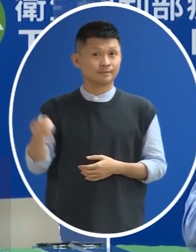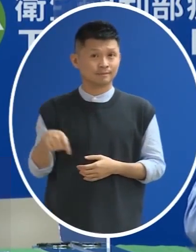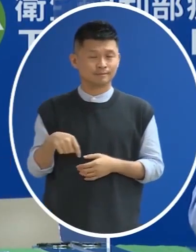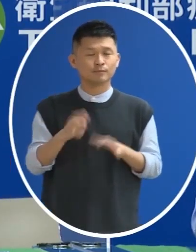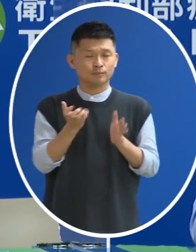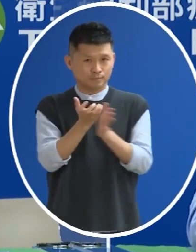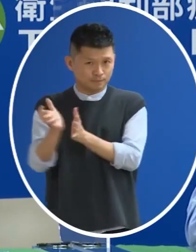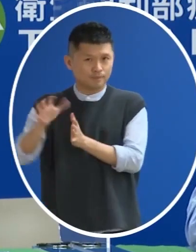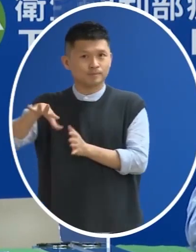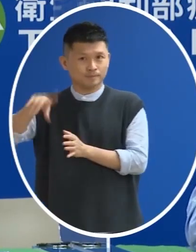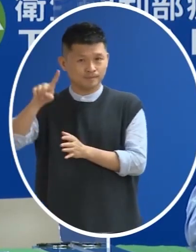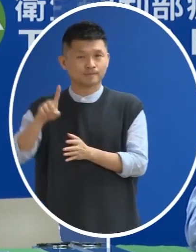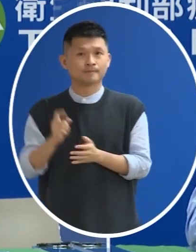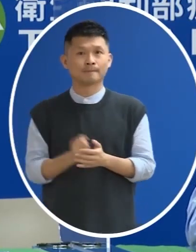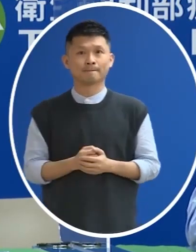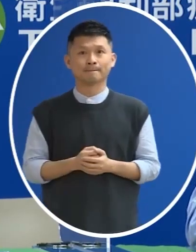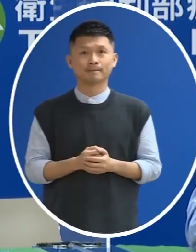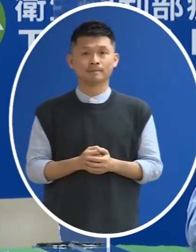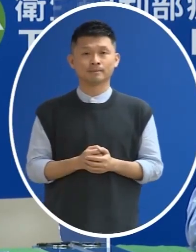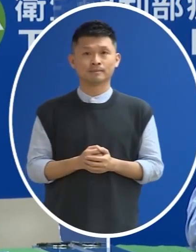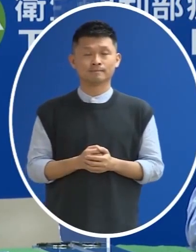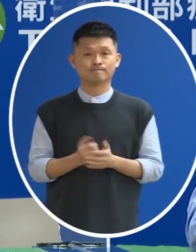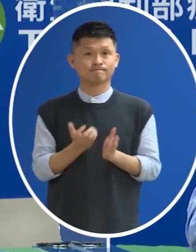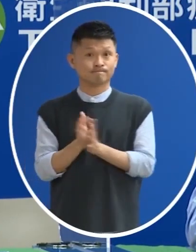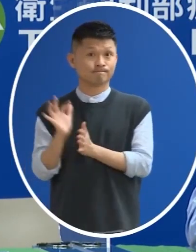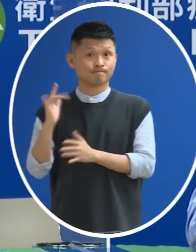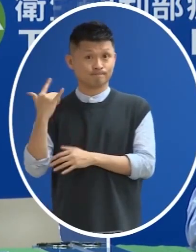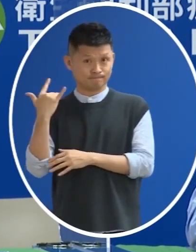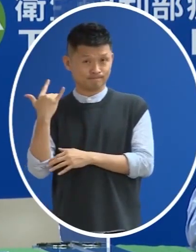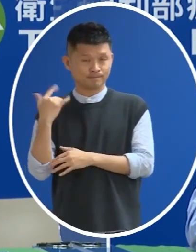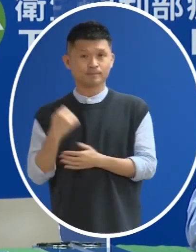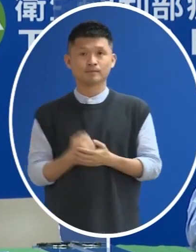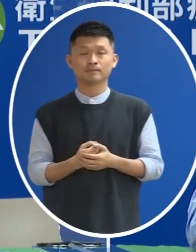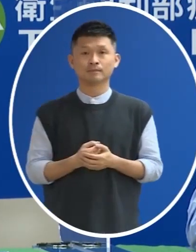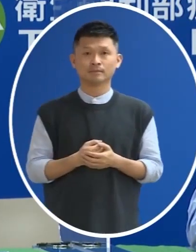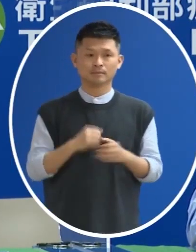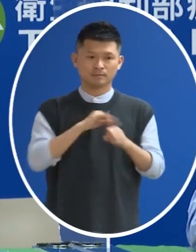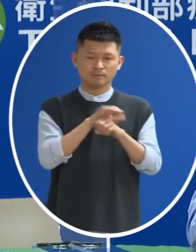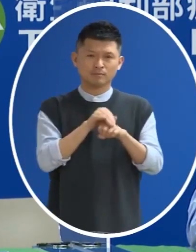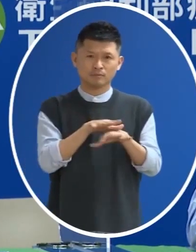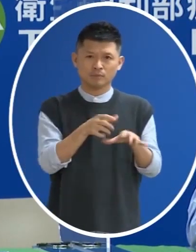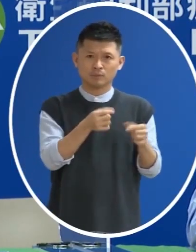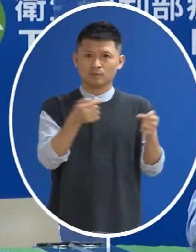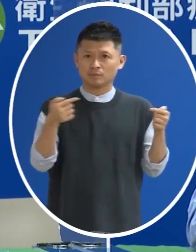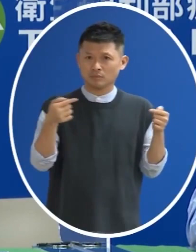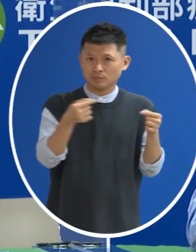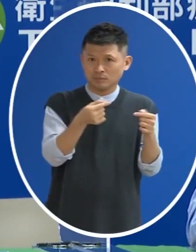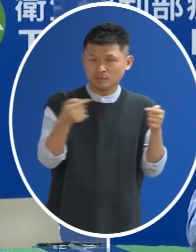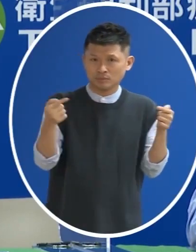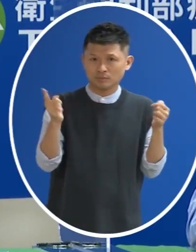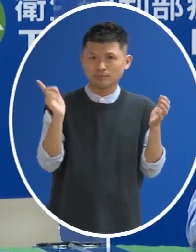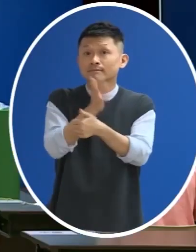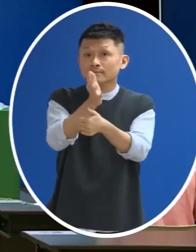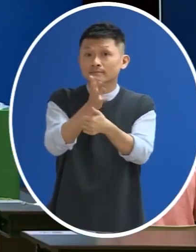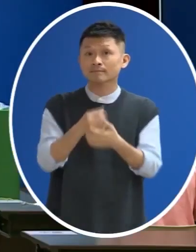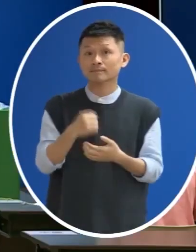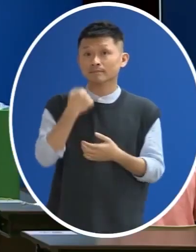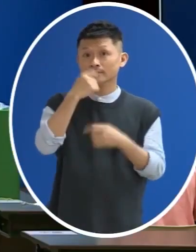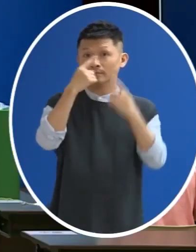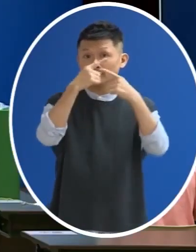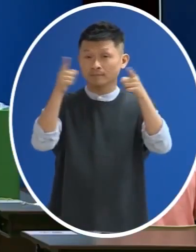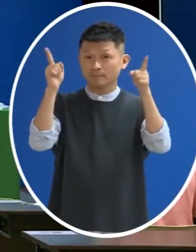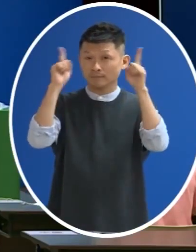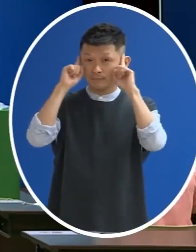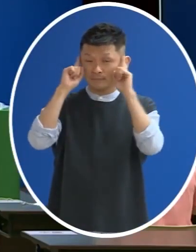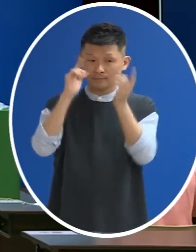准备着了，好，先准备起来，好，那但是还是要看疫情的一个情况才会做最后的决定。 一位学者陈